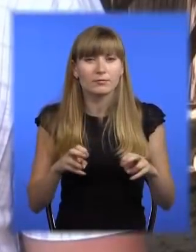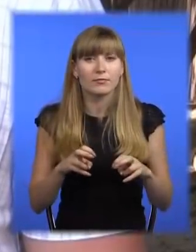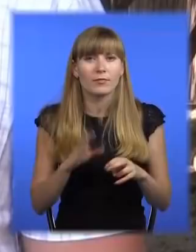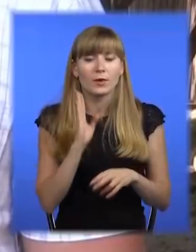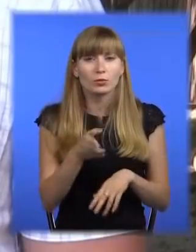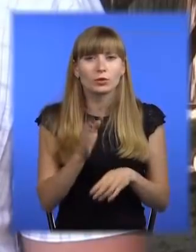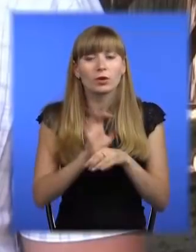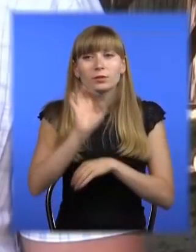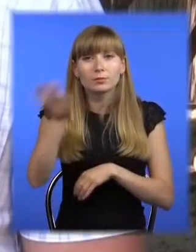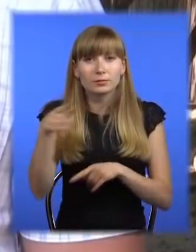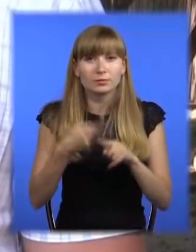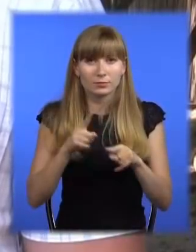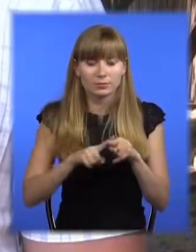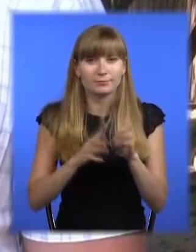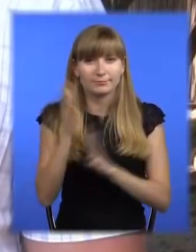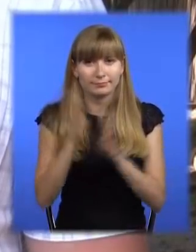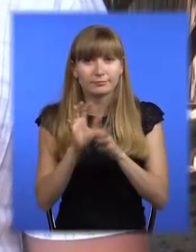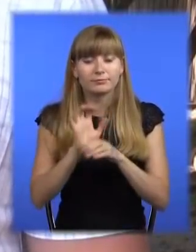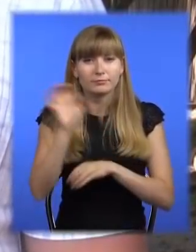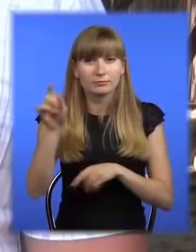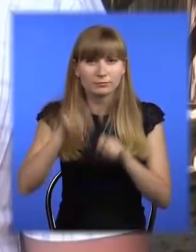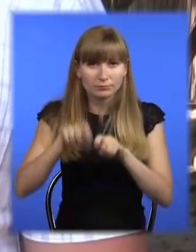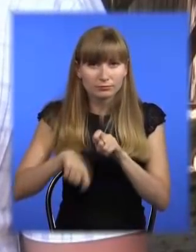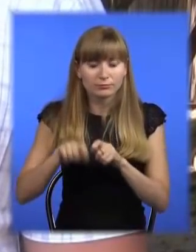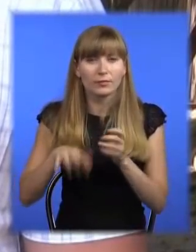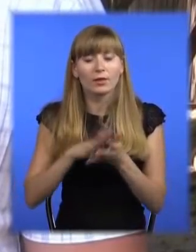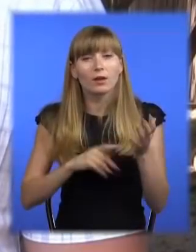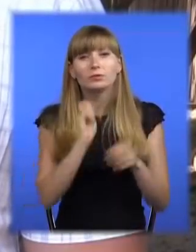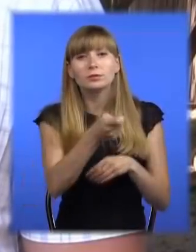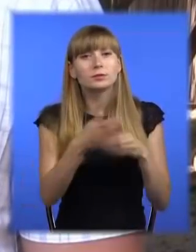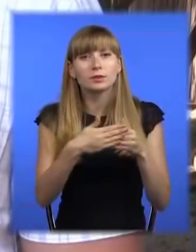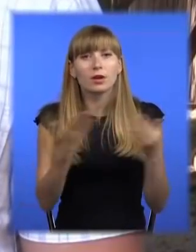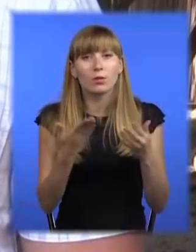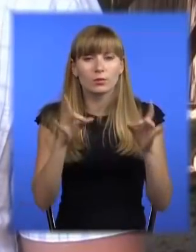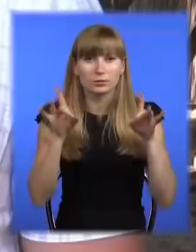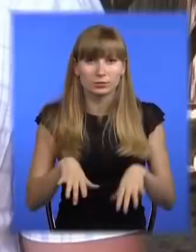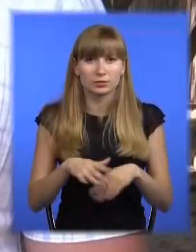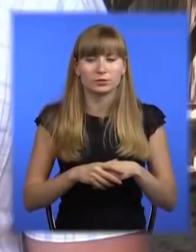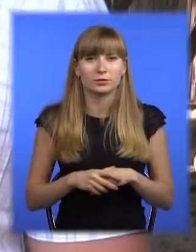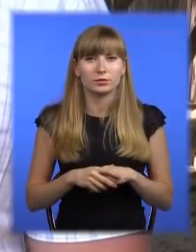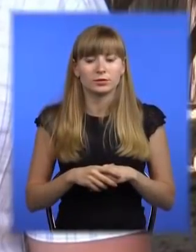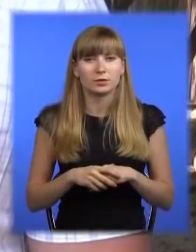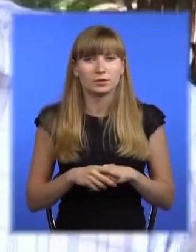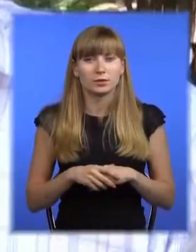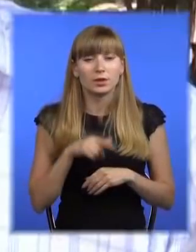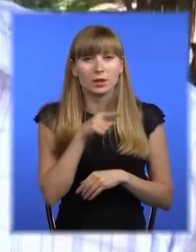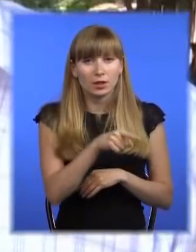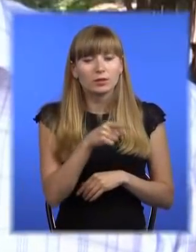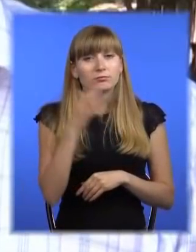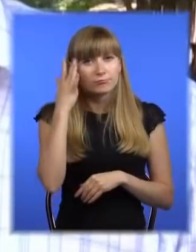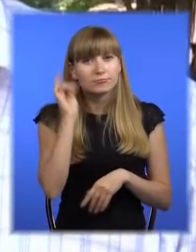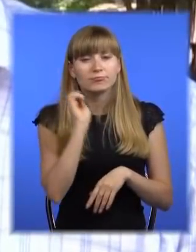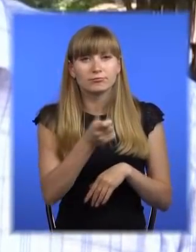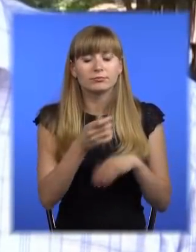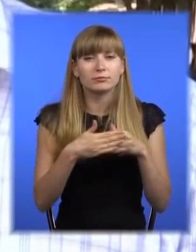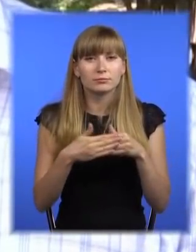розслідування, призначені відповідні експертизи. Також вирішується питання щодо обрання останньому запобіжного заходу.